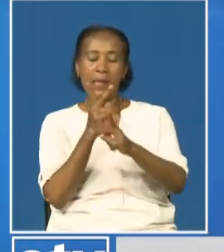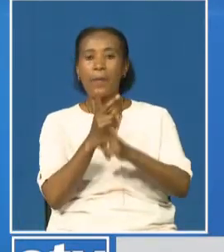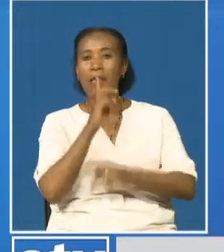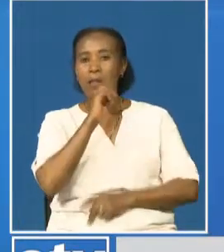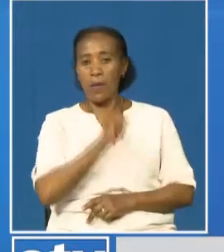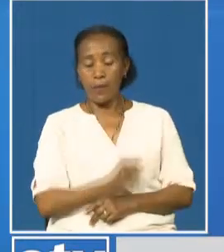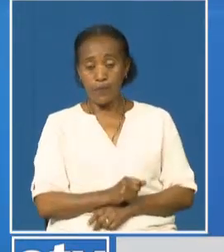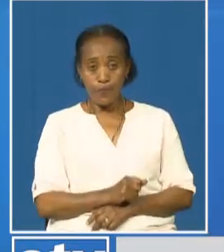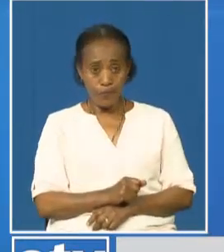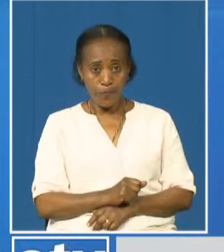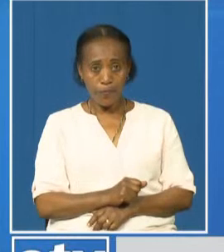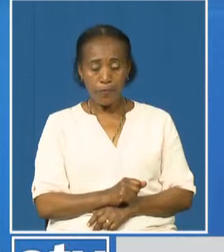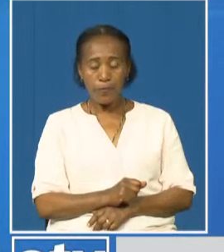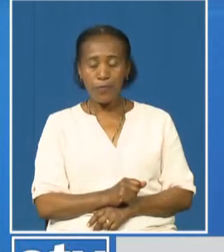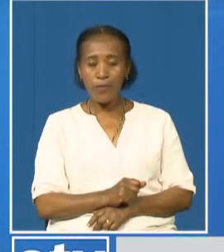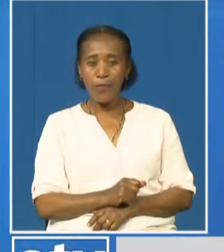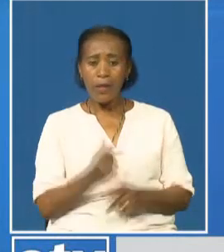ነው